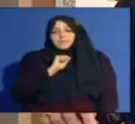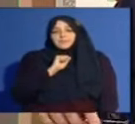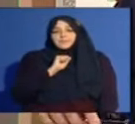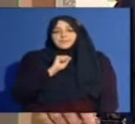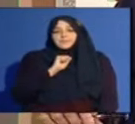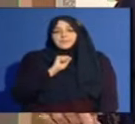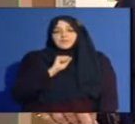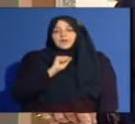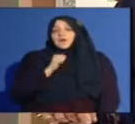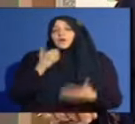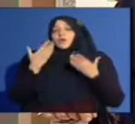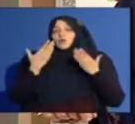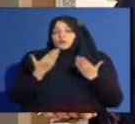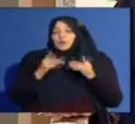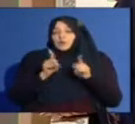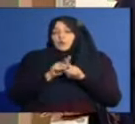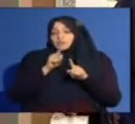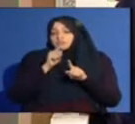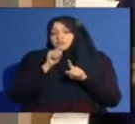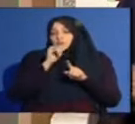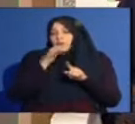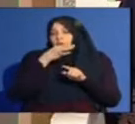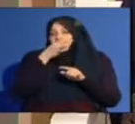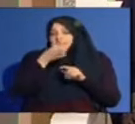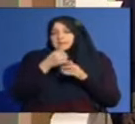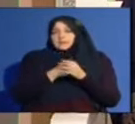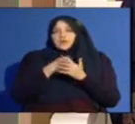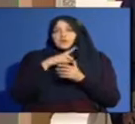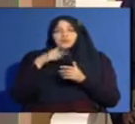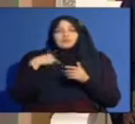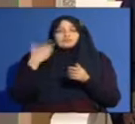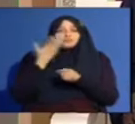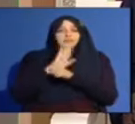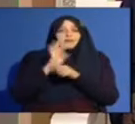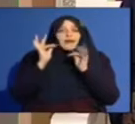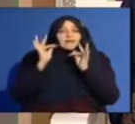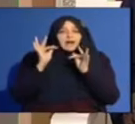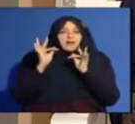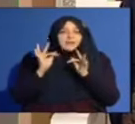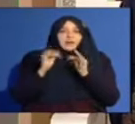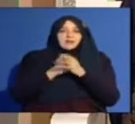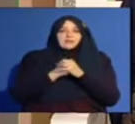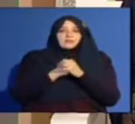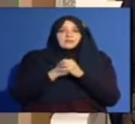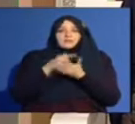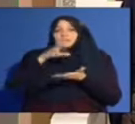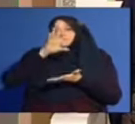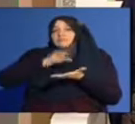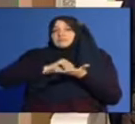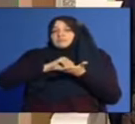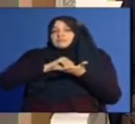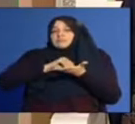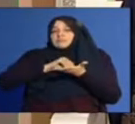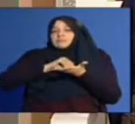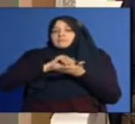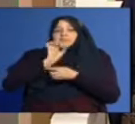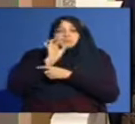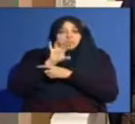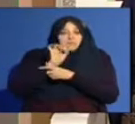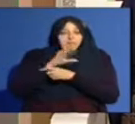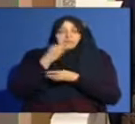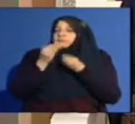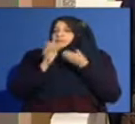بداية البرنامج سنقوم بعرض بعض القضايا التي ترد عن طريق البريد العادي